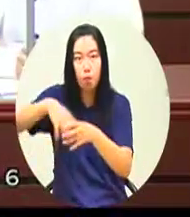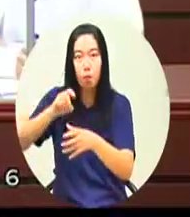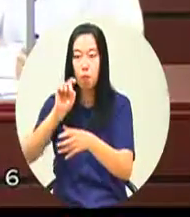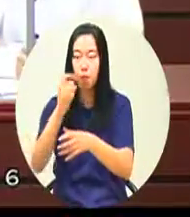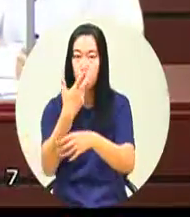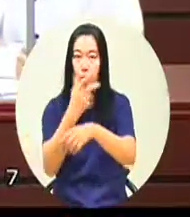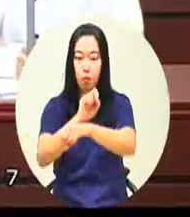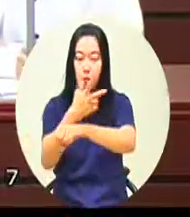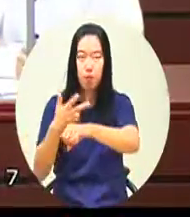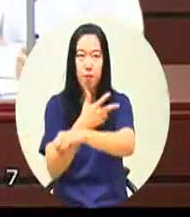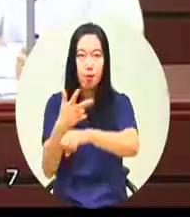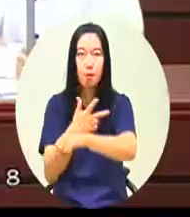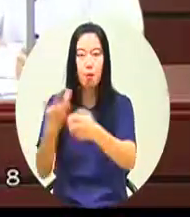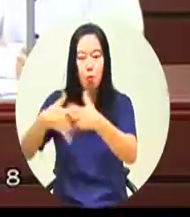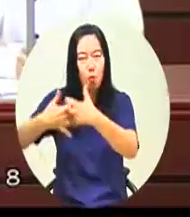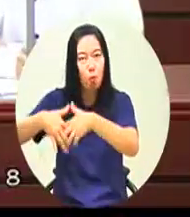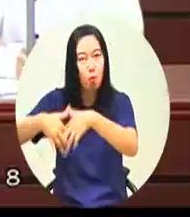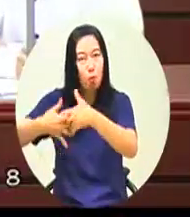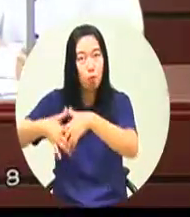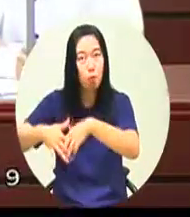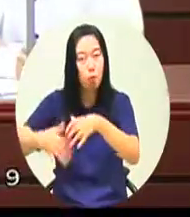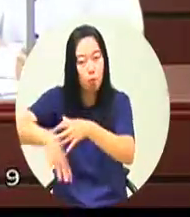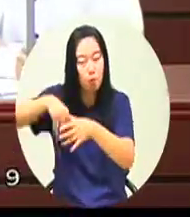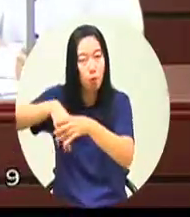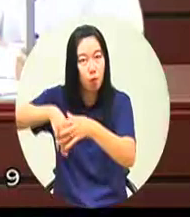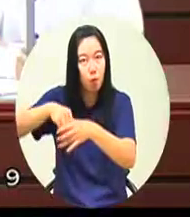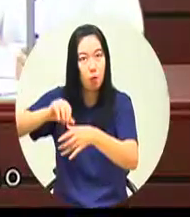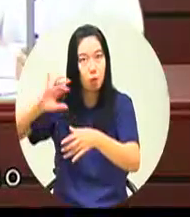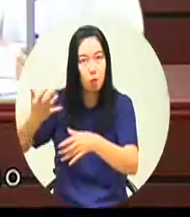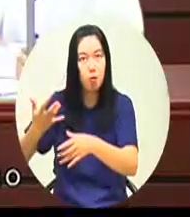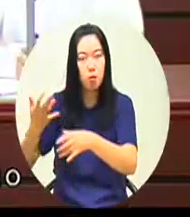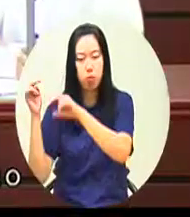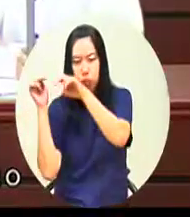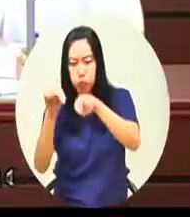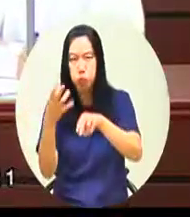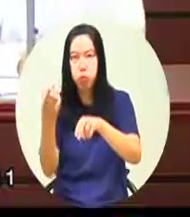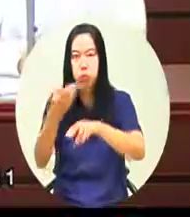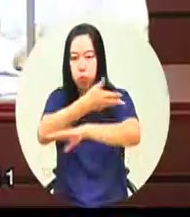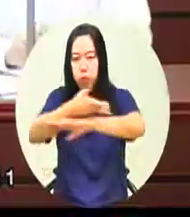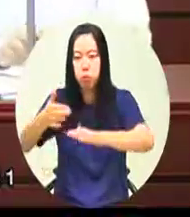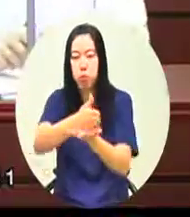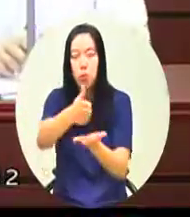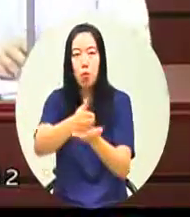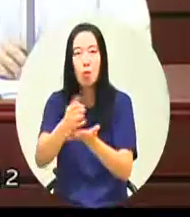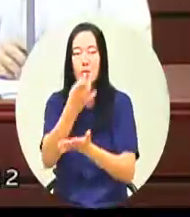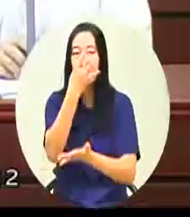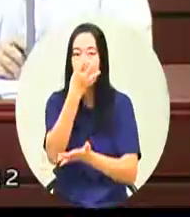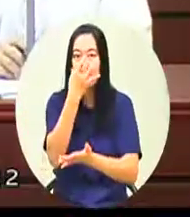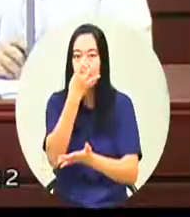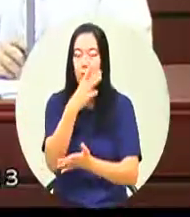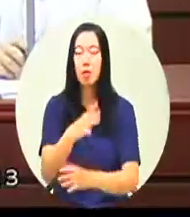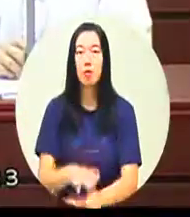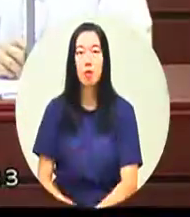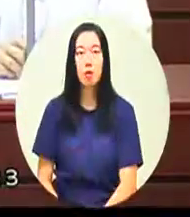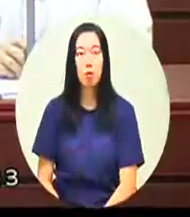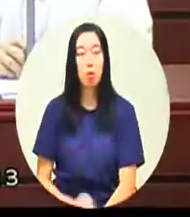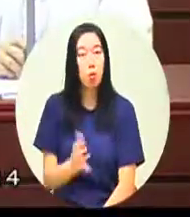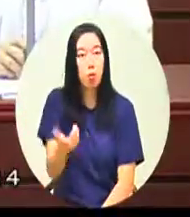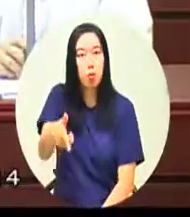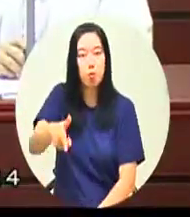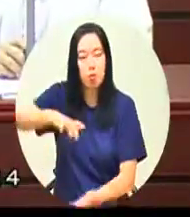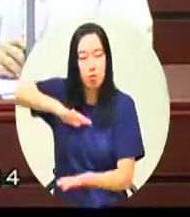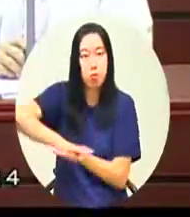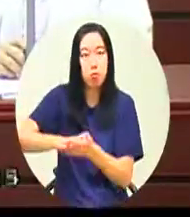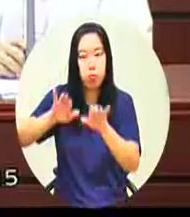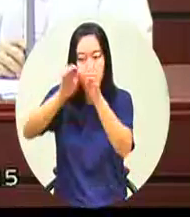转，那地方上面有反映说没有办法看到这个水排出去的这个排水口，其实它是用压力箱涵